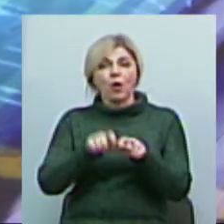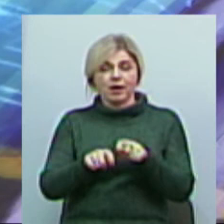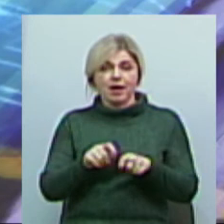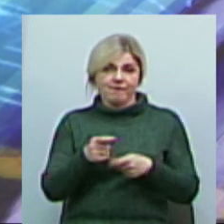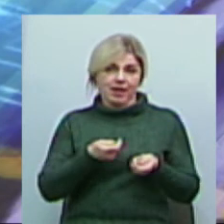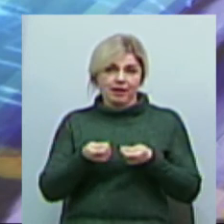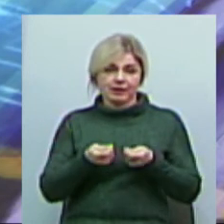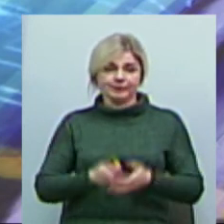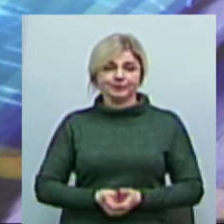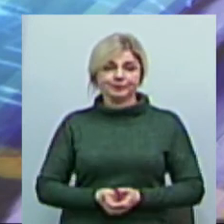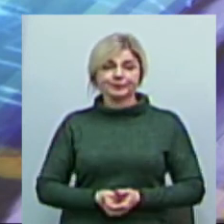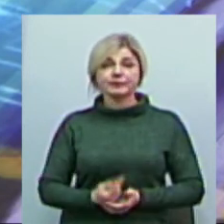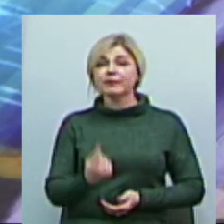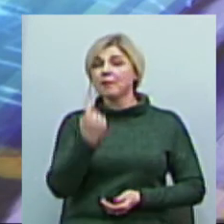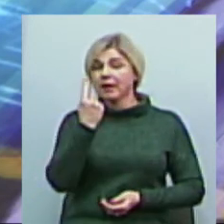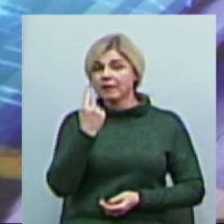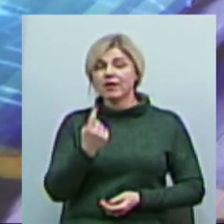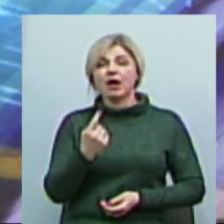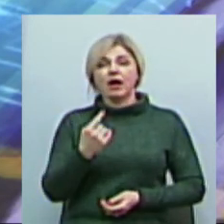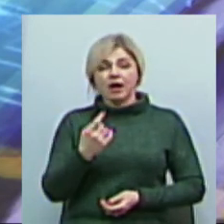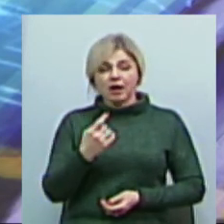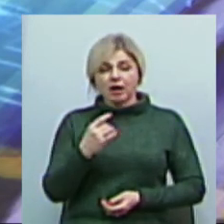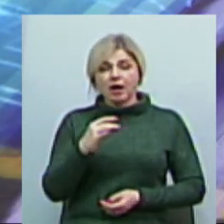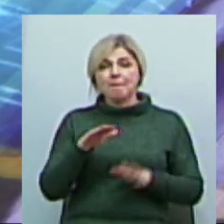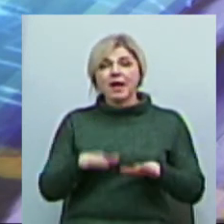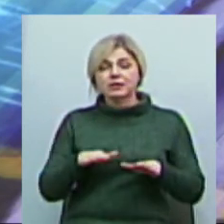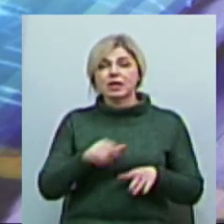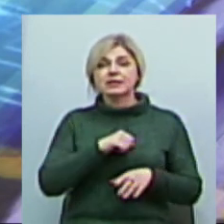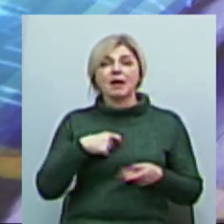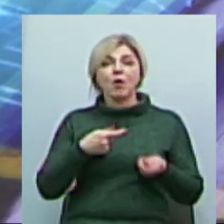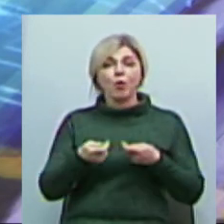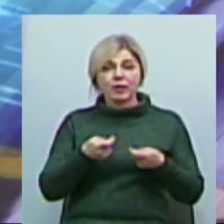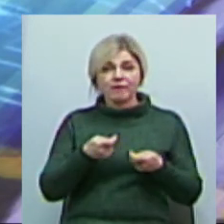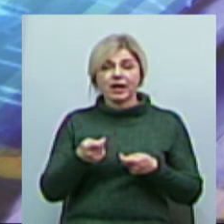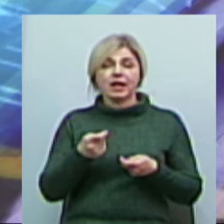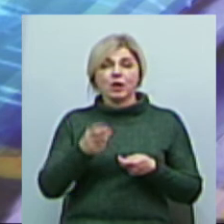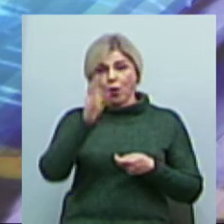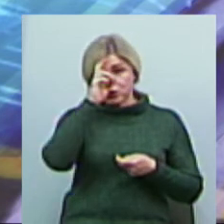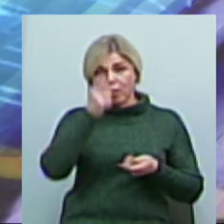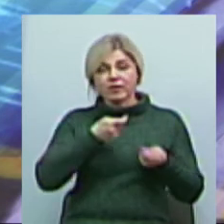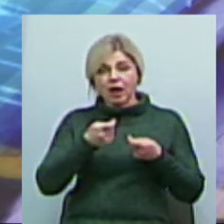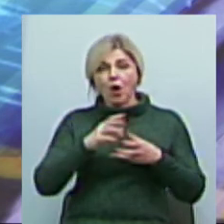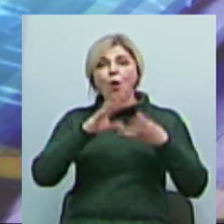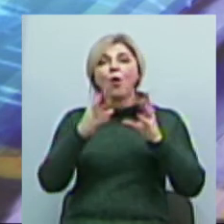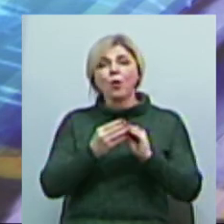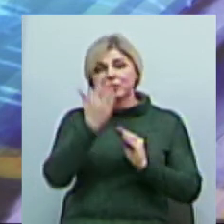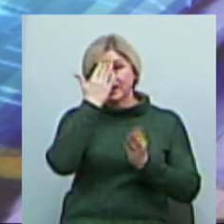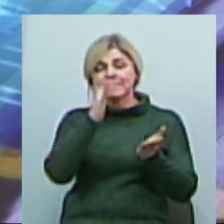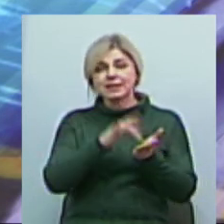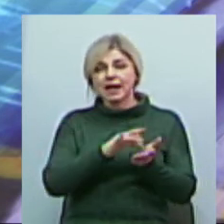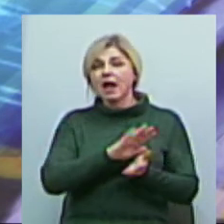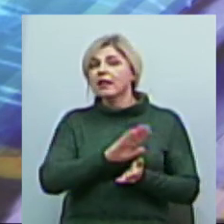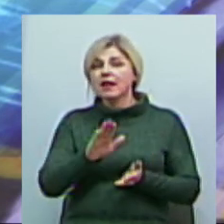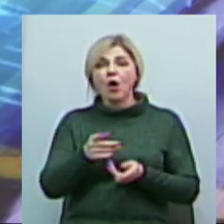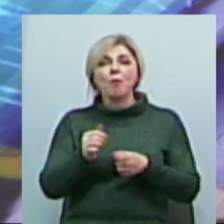нас, как ни парадоксально, с органами местного самоуправления и органами государственной власти общая цель. Мы не боремся за власть,